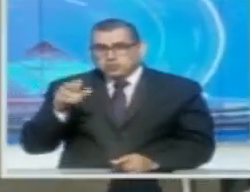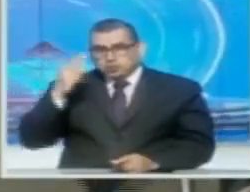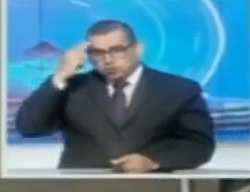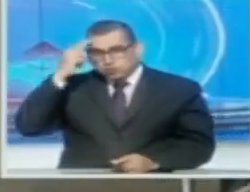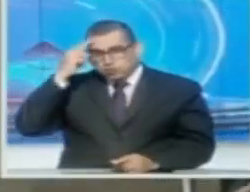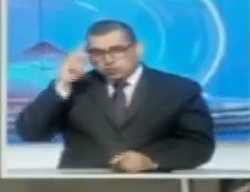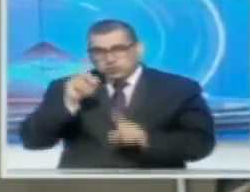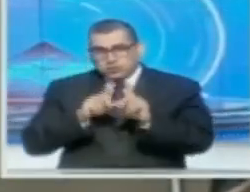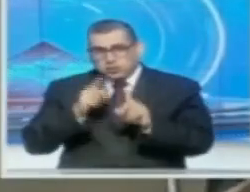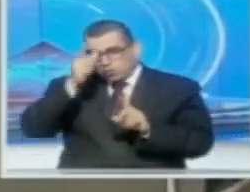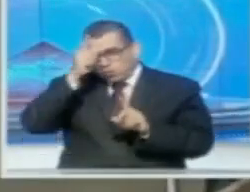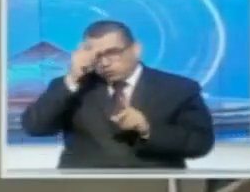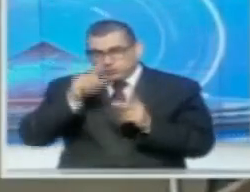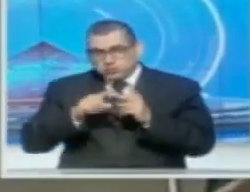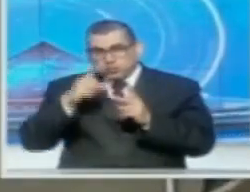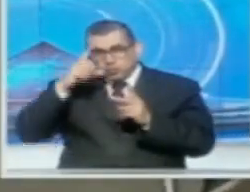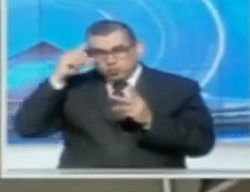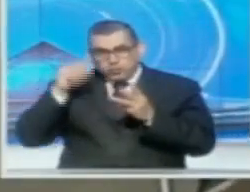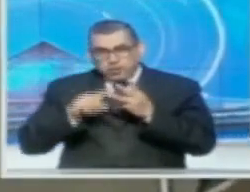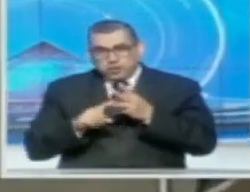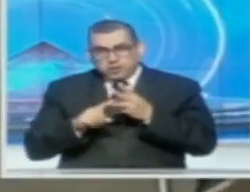موجود جيبوتي، موجود الصومال، موجود